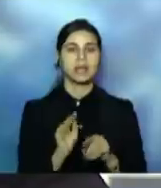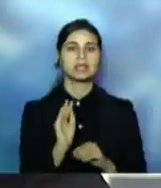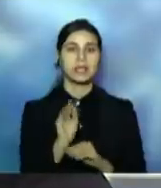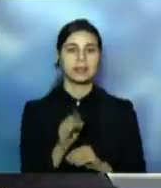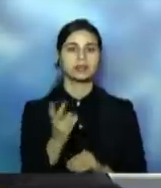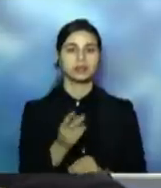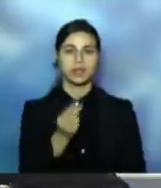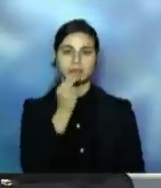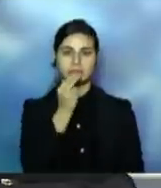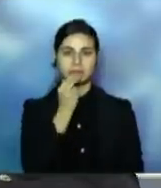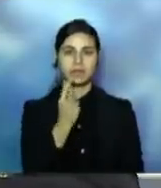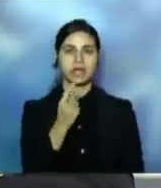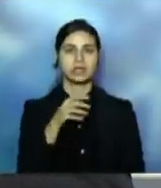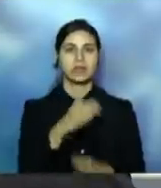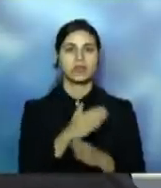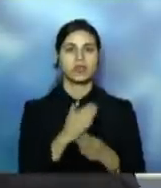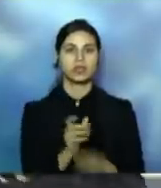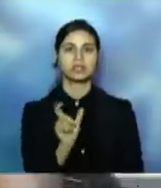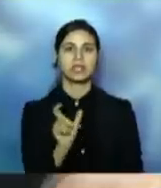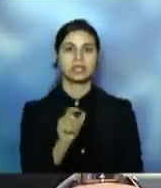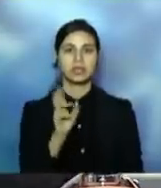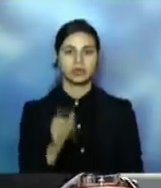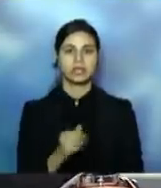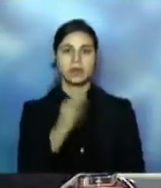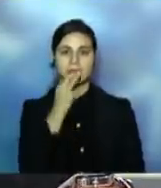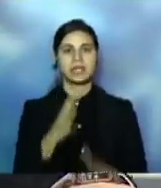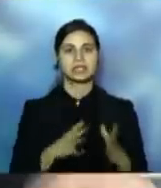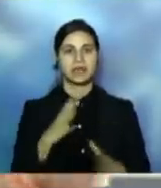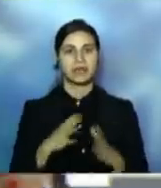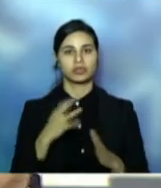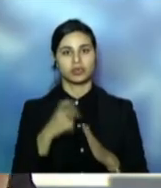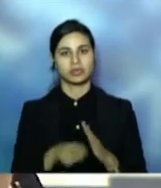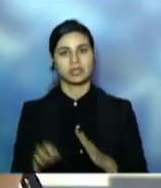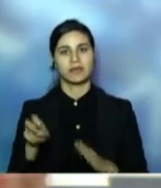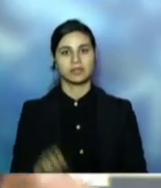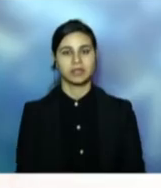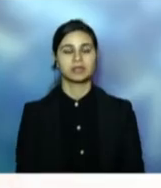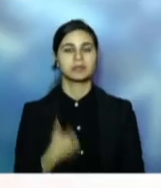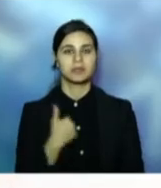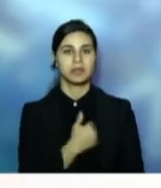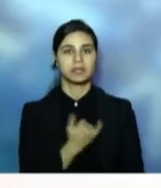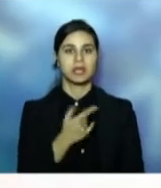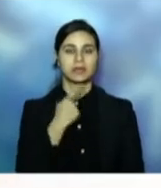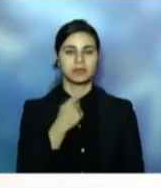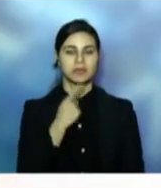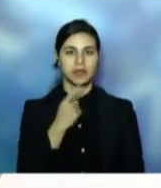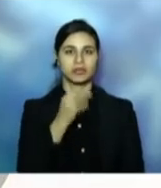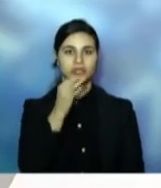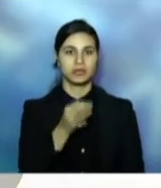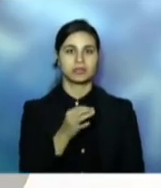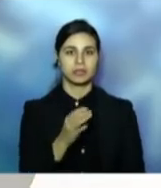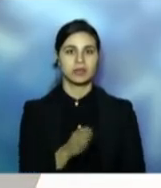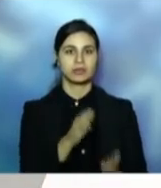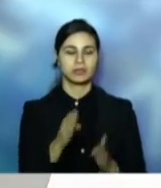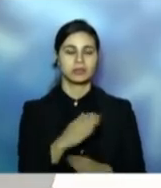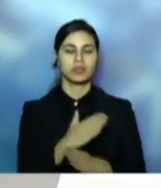დამატებით უნდა მიიღოს ერთი პურის ერთეული და წავიდეს სავარჯიშოდ. ანუ მე კიდევ ერთხელ მაყურებელს რომ შევახსენო,